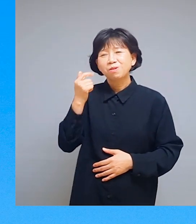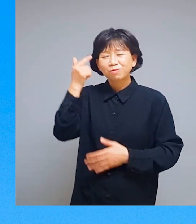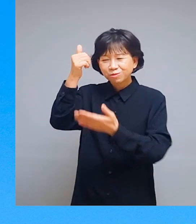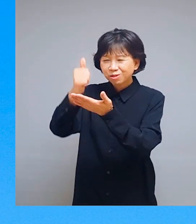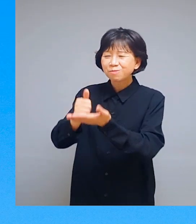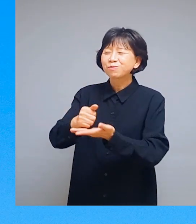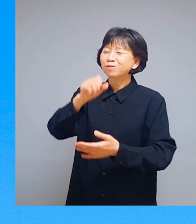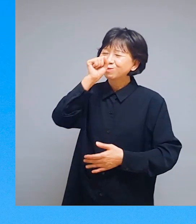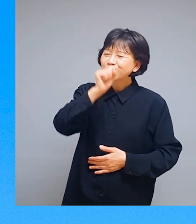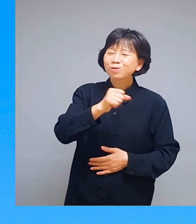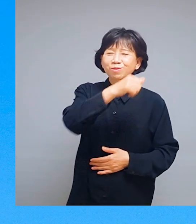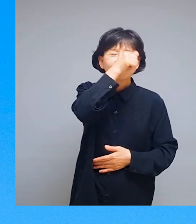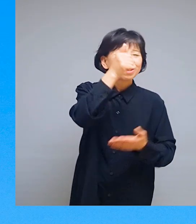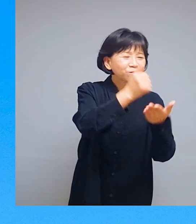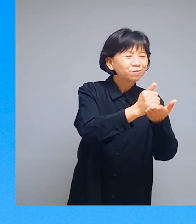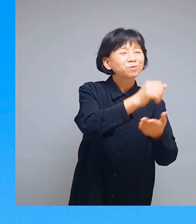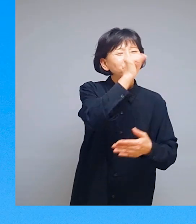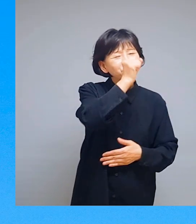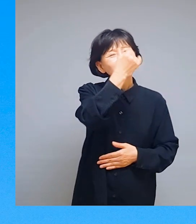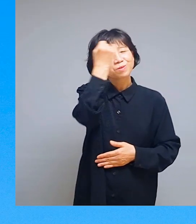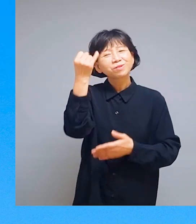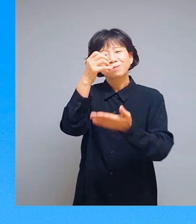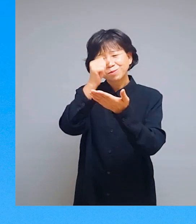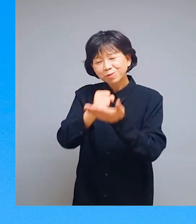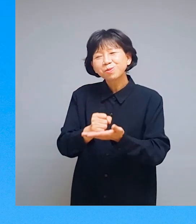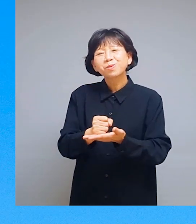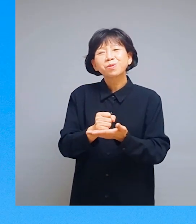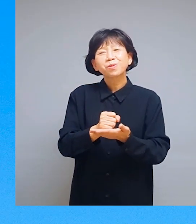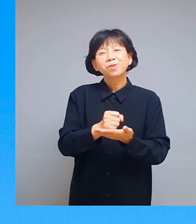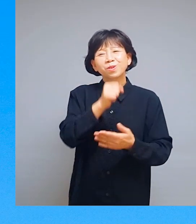찬양대도 아름답고 들어올 때부터